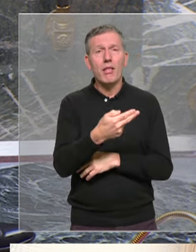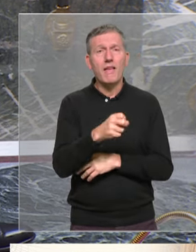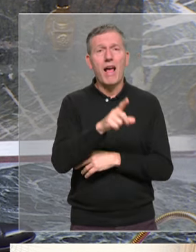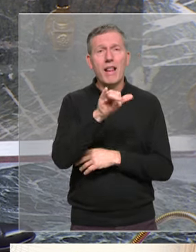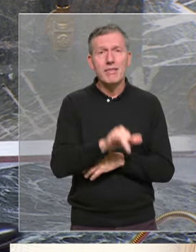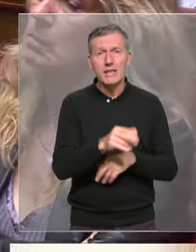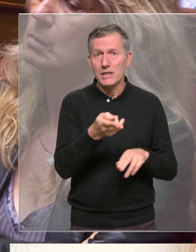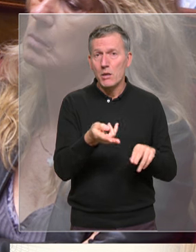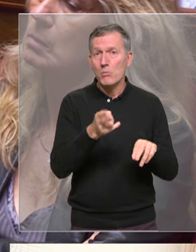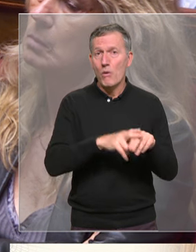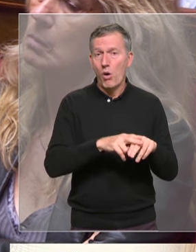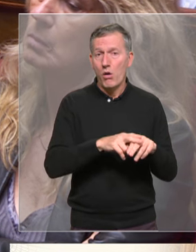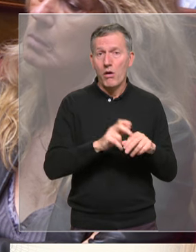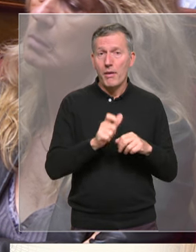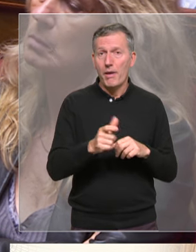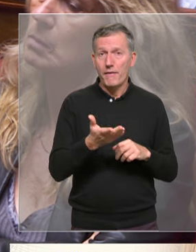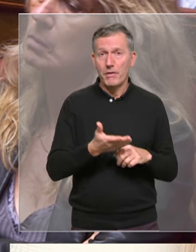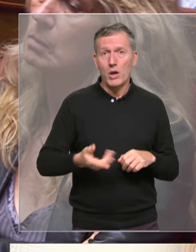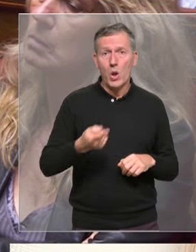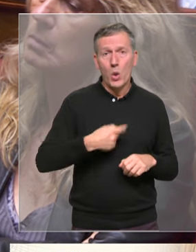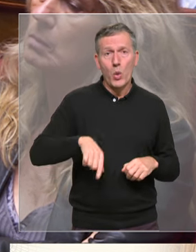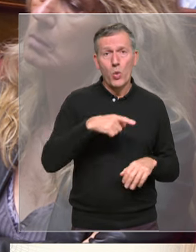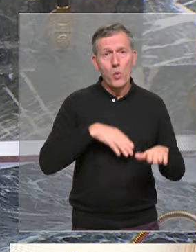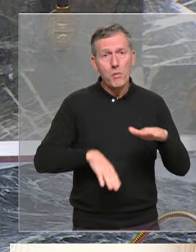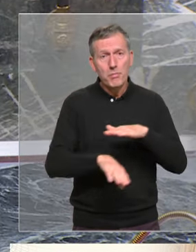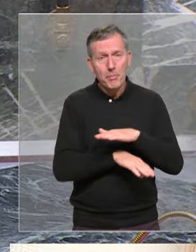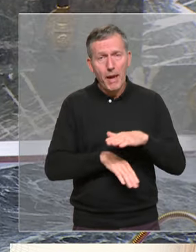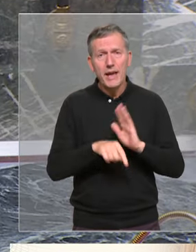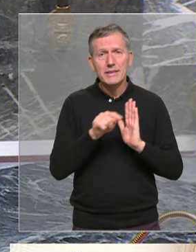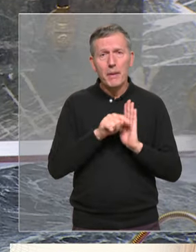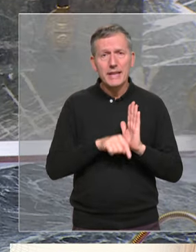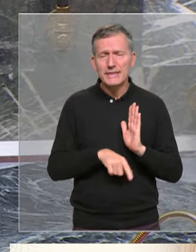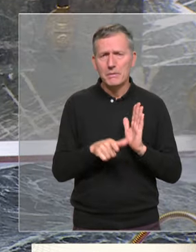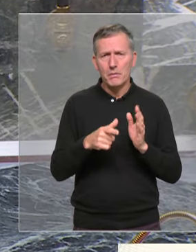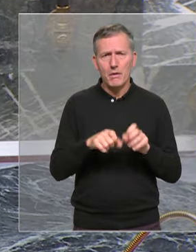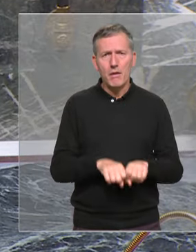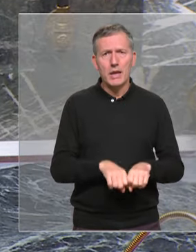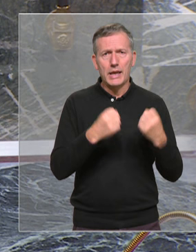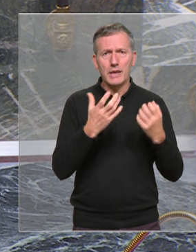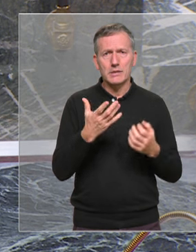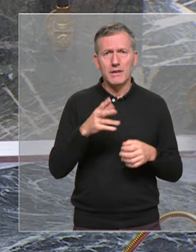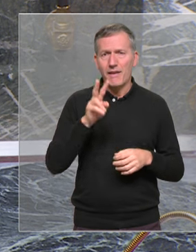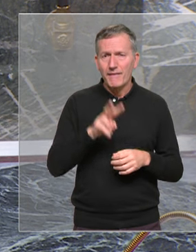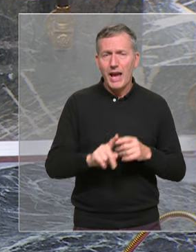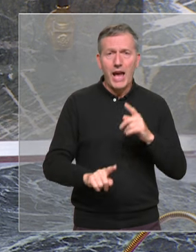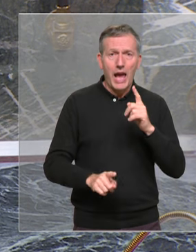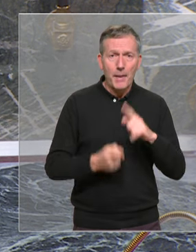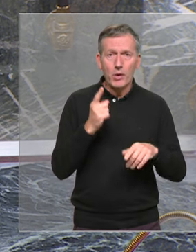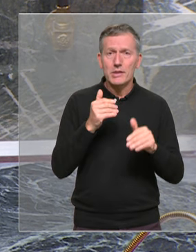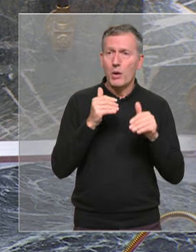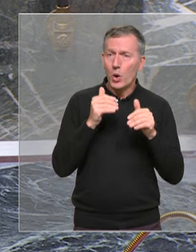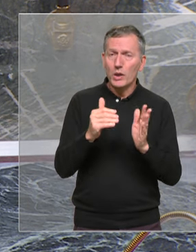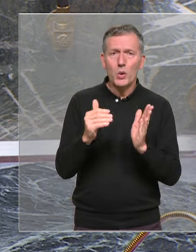Navalny, ce sont nos principes qui sont en jeu. Il est en effet essentiel de continuer à dénoncer